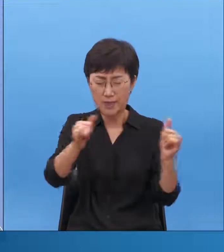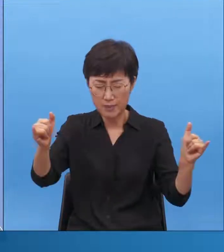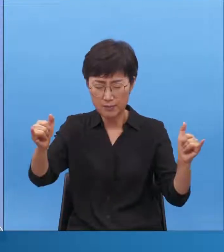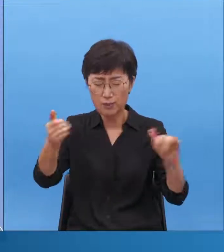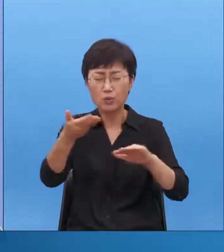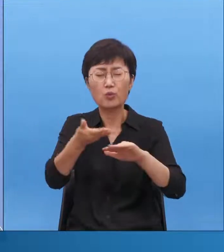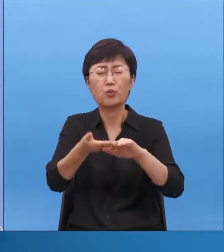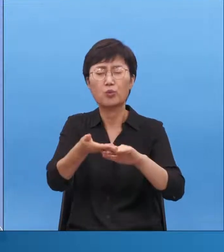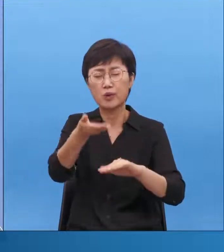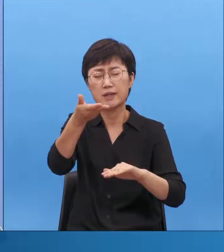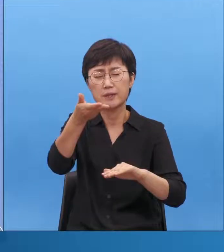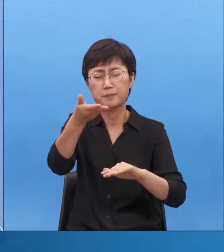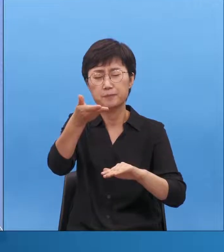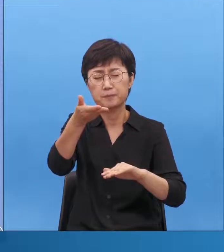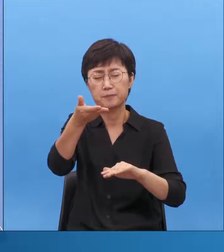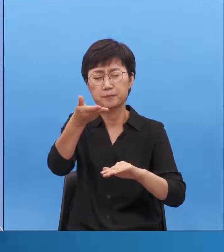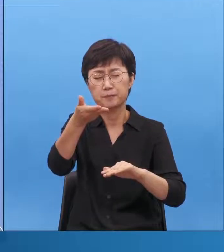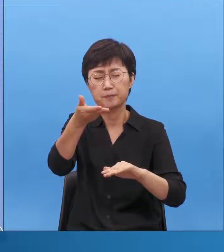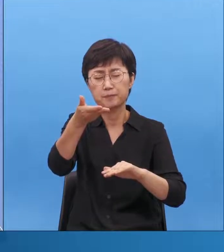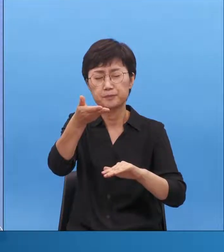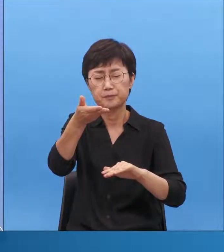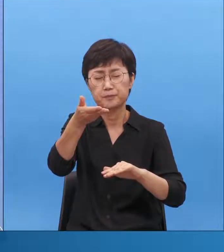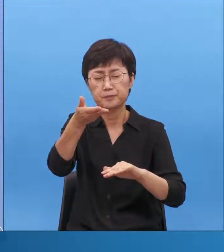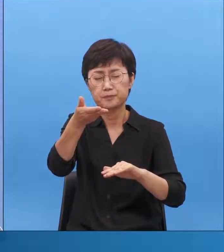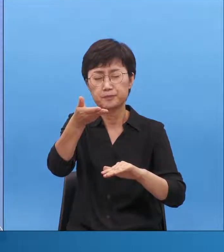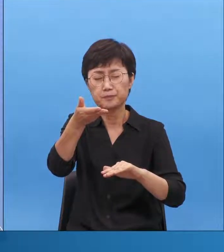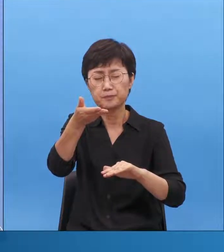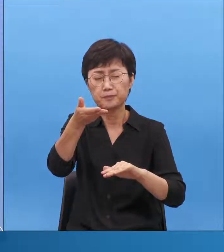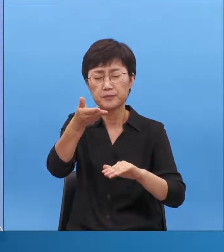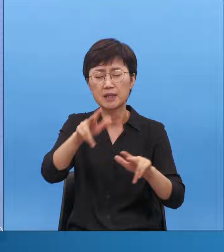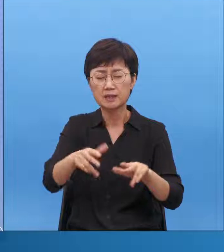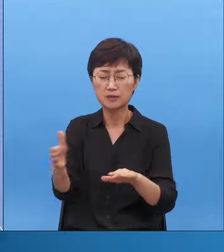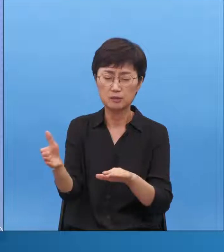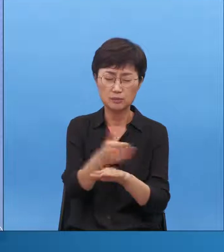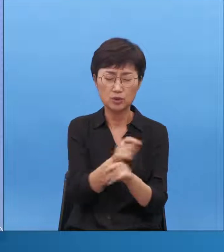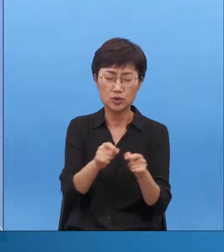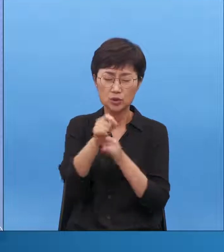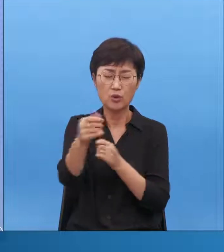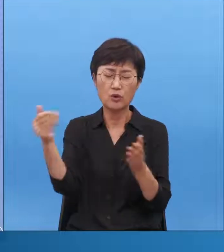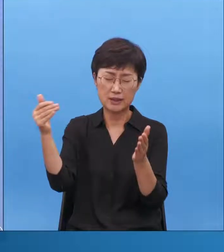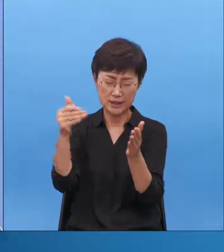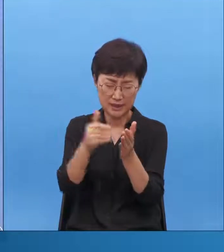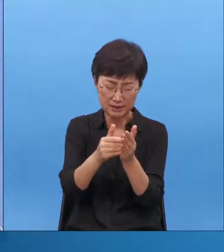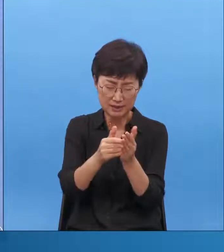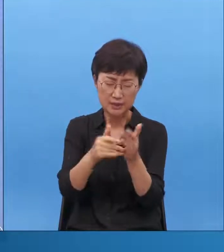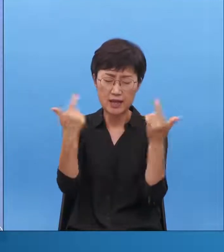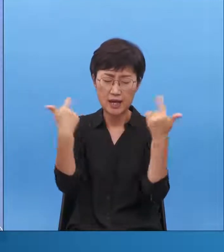and the posterity who gives the offering to raise up that 1,000 watchtowers, 지금부터 영원까지